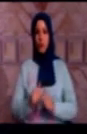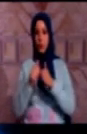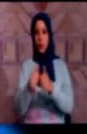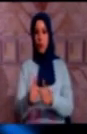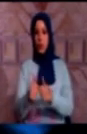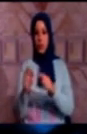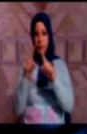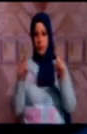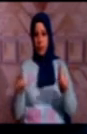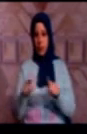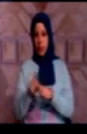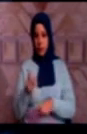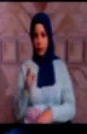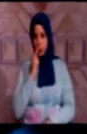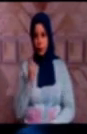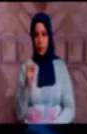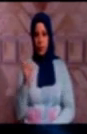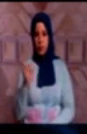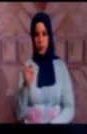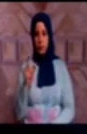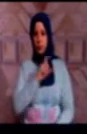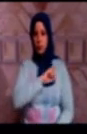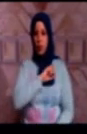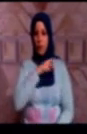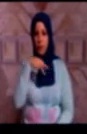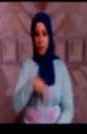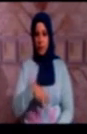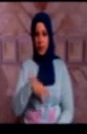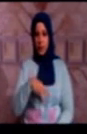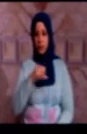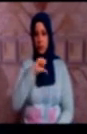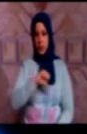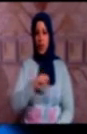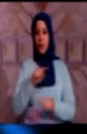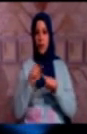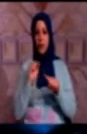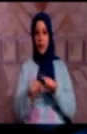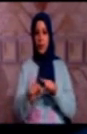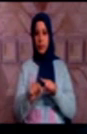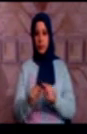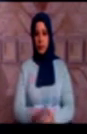والطالب يجي يلاقي نفسه وهو حاصل على 98%